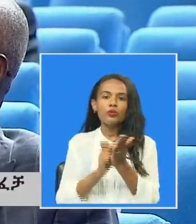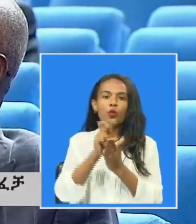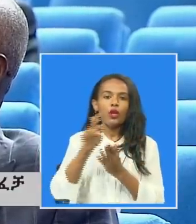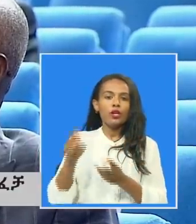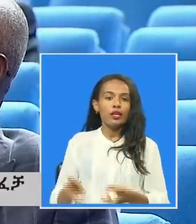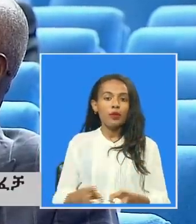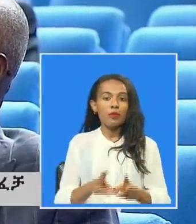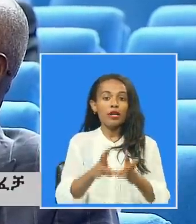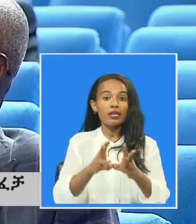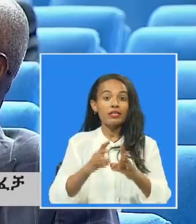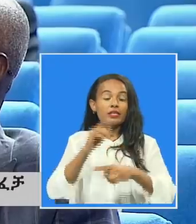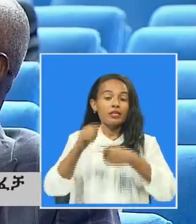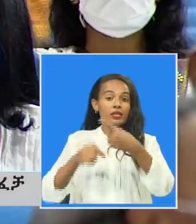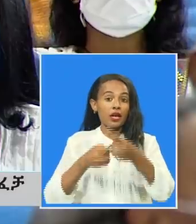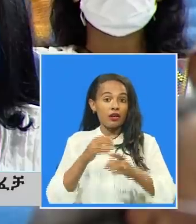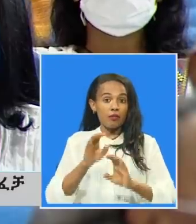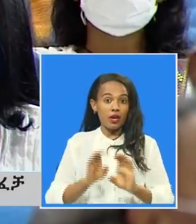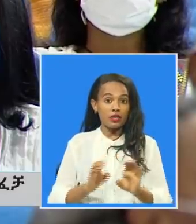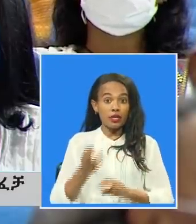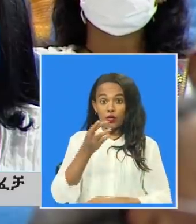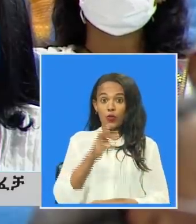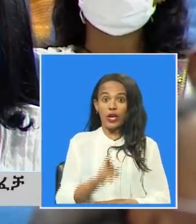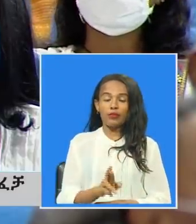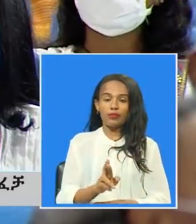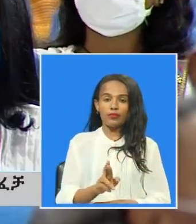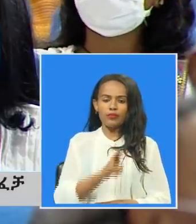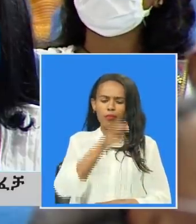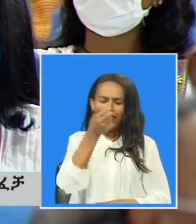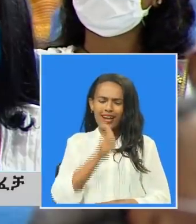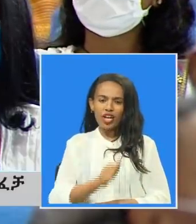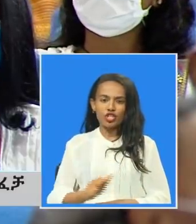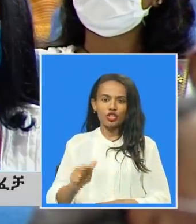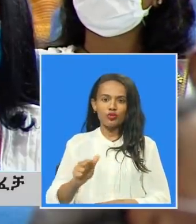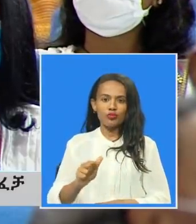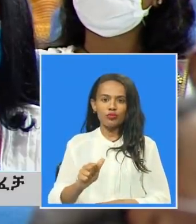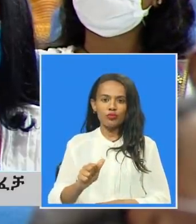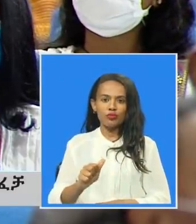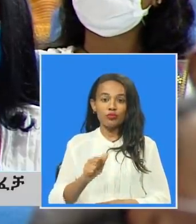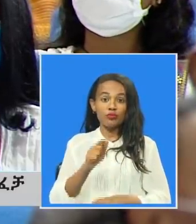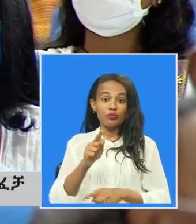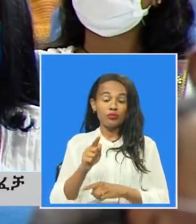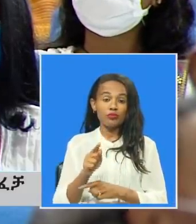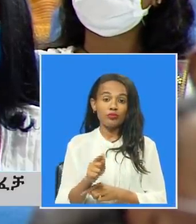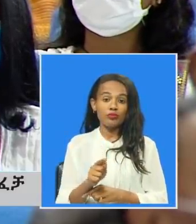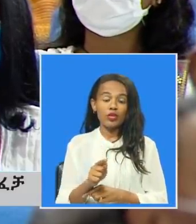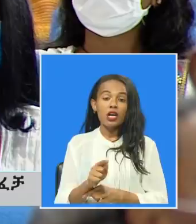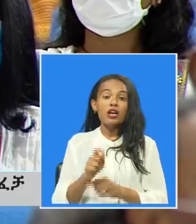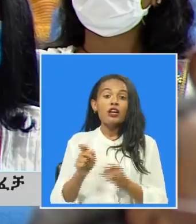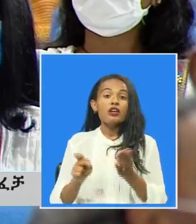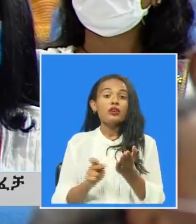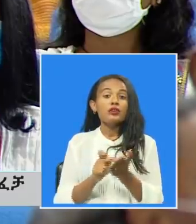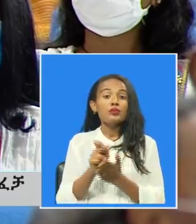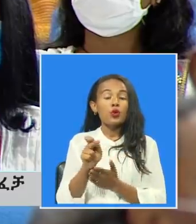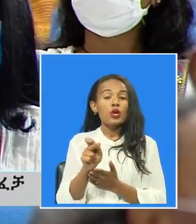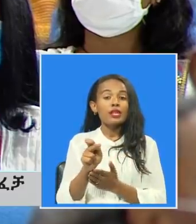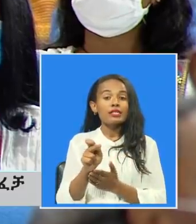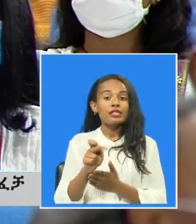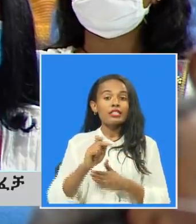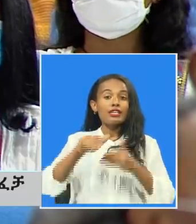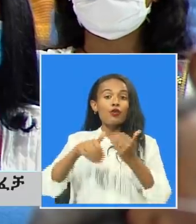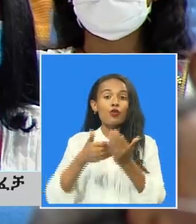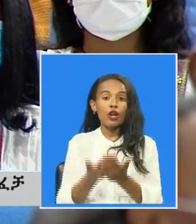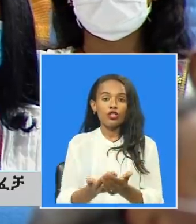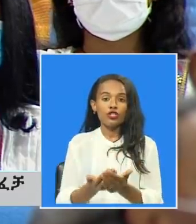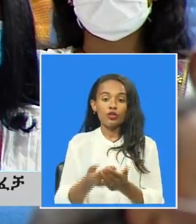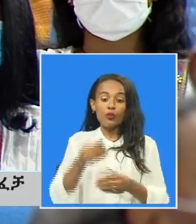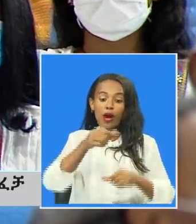መንገድ እንሄዳለን ወይንም ማናችንም አንሄድም። ዲሞክራሲ